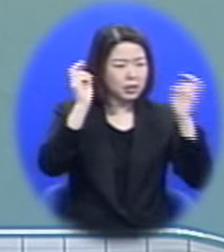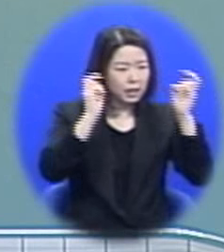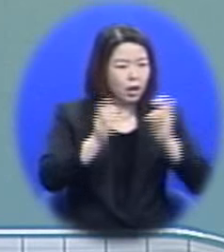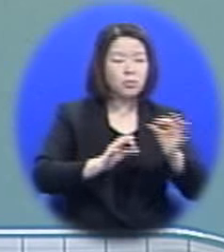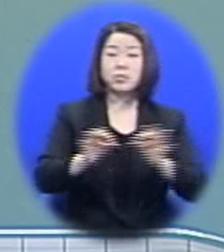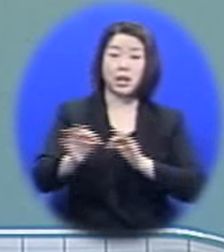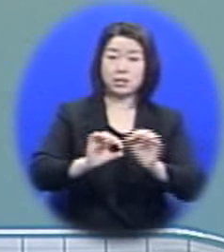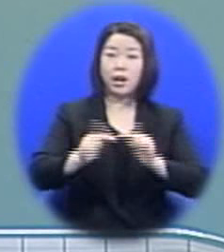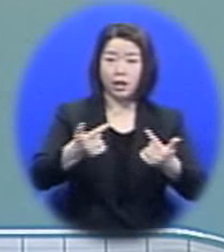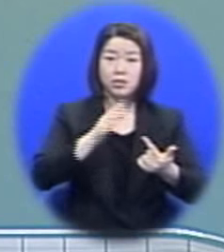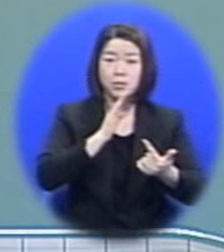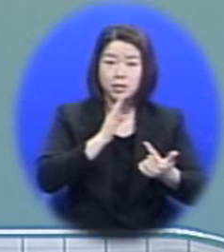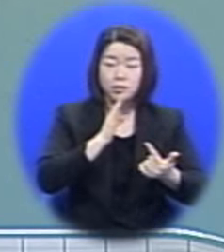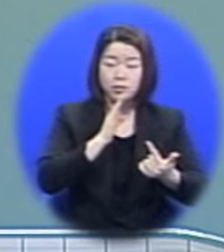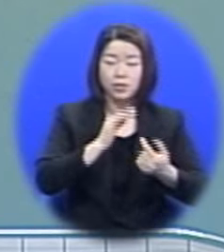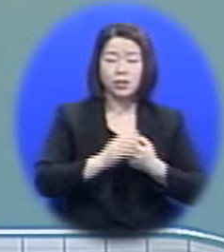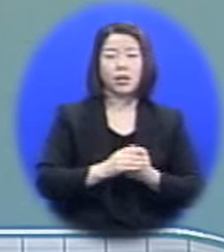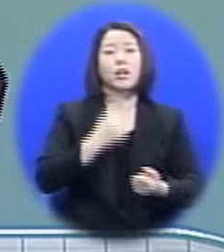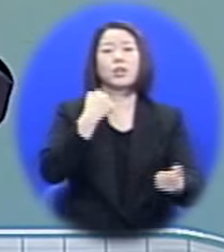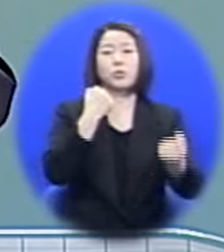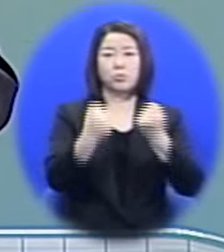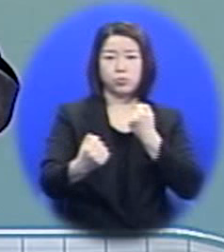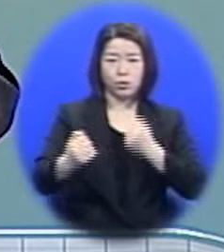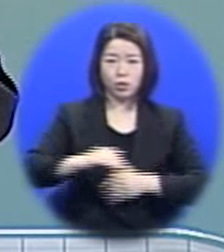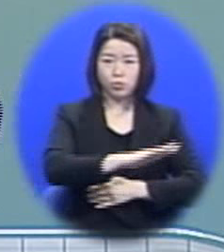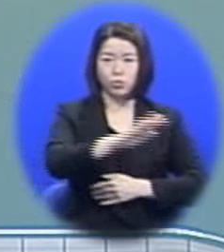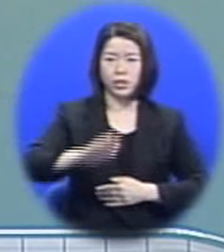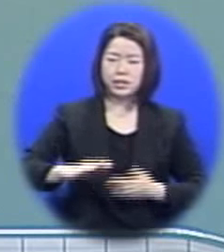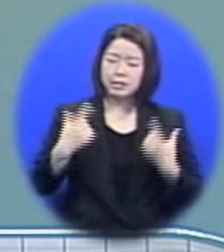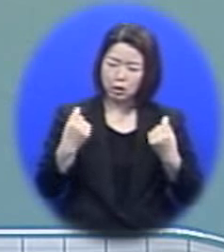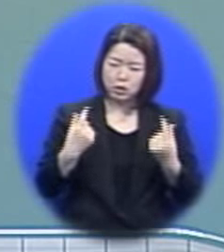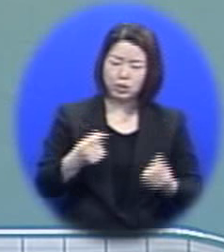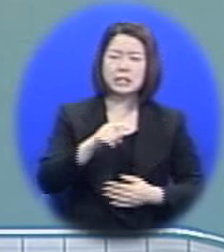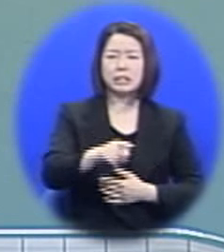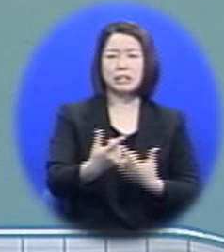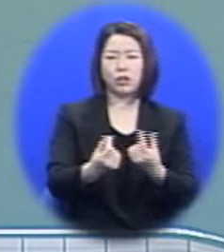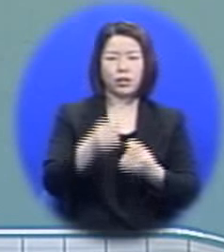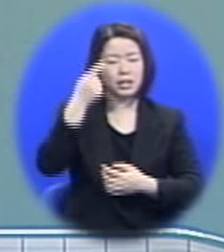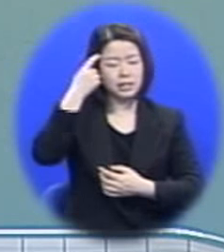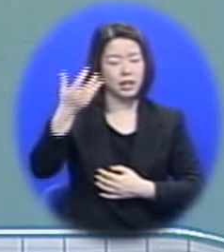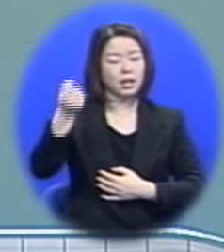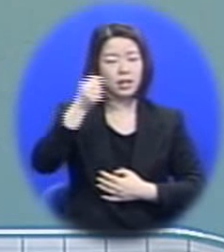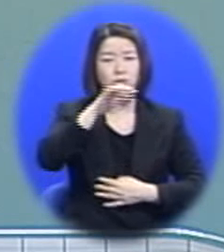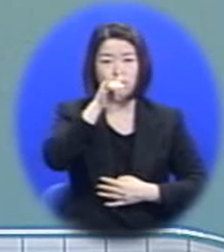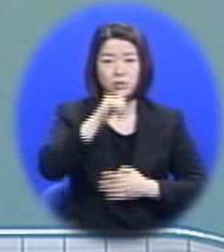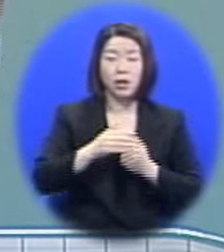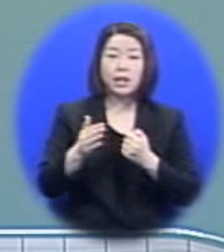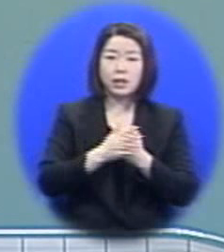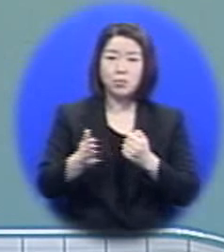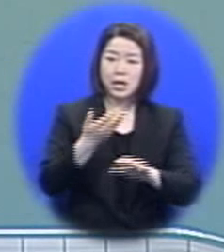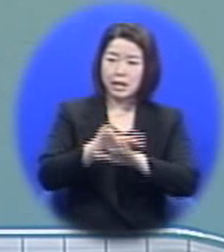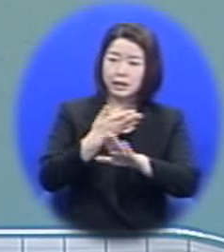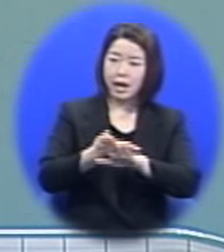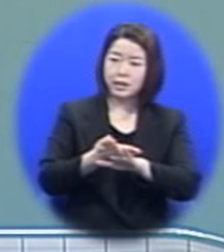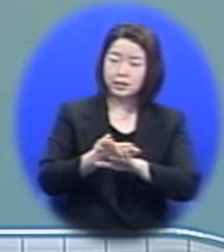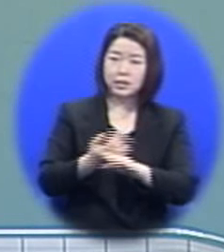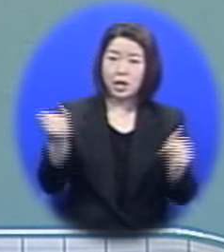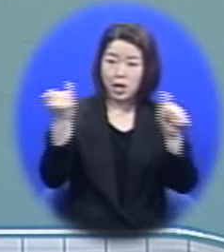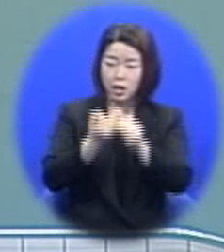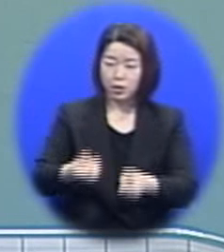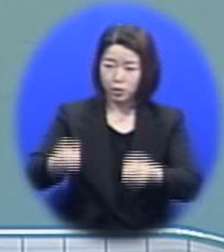아니잖아요. 그런데도 우리는 여전히 그렇게 생각하고 있어요. 그러니까 남의 결혼식가